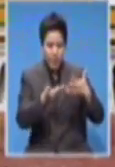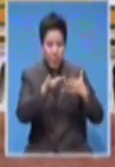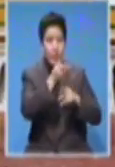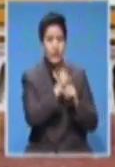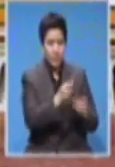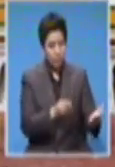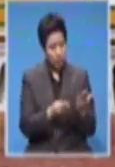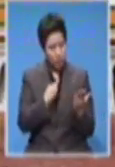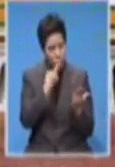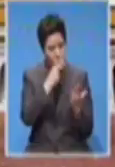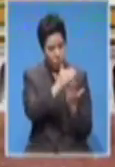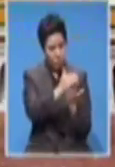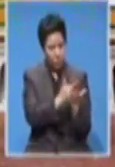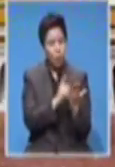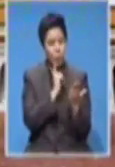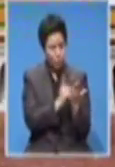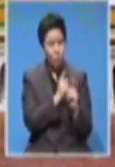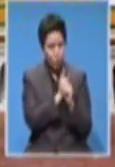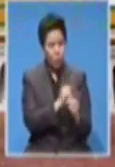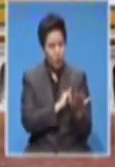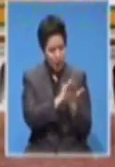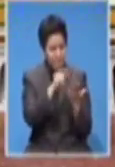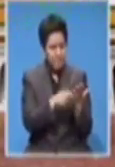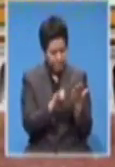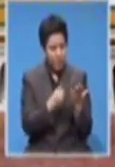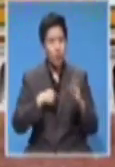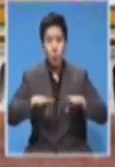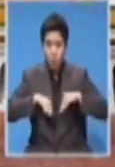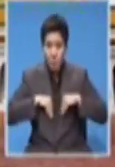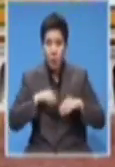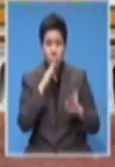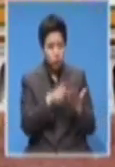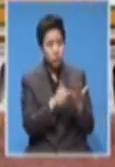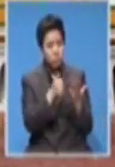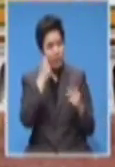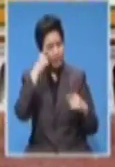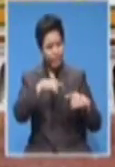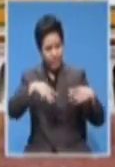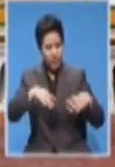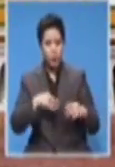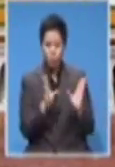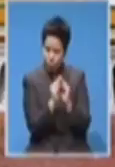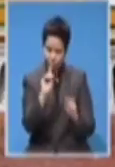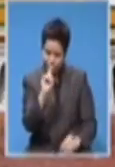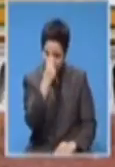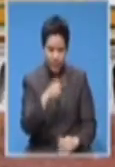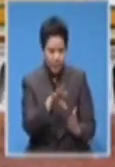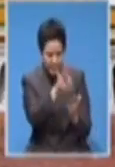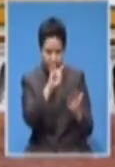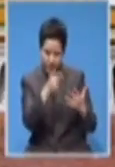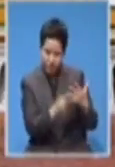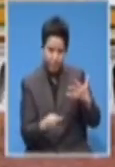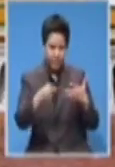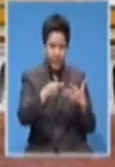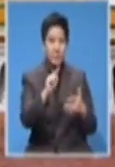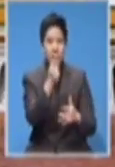แก้จะปรับไปตามความเหมาะสมก็ทักท้วงกันในนั้นถ้าไม่เห็นด้วยถ้าเห็นด้วยก็ตั้งเลยไม่เห็นด้วยก็ประชุมใหม่ไปหามาใหม่หรือเสนอคนใหม่เ